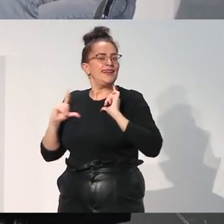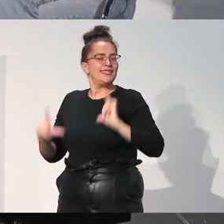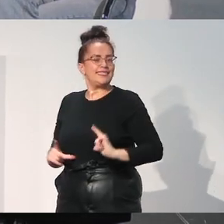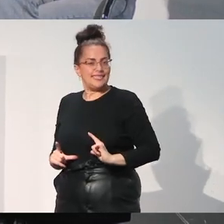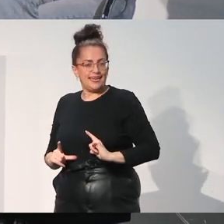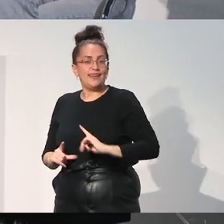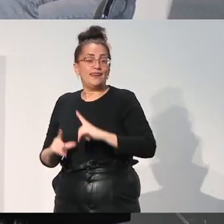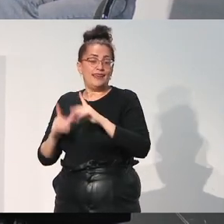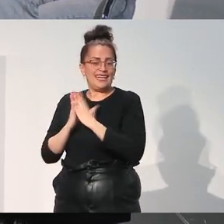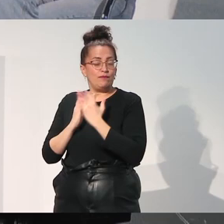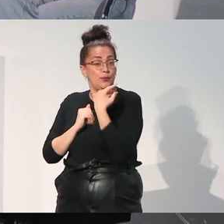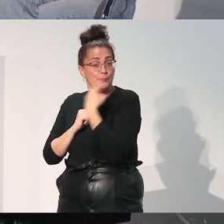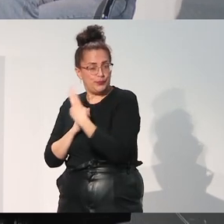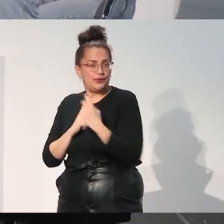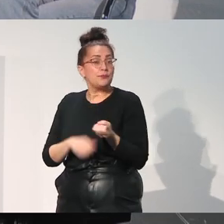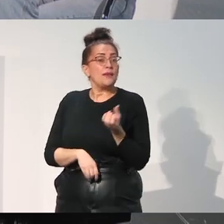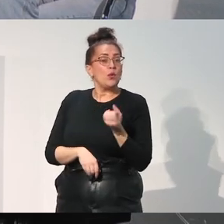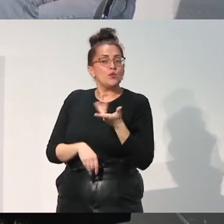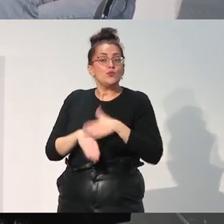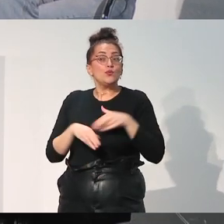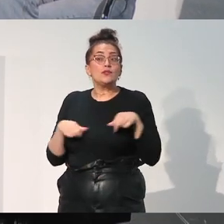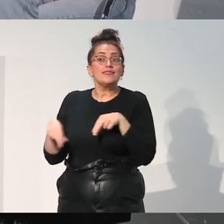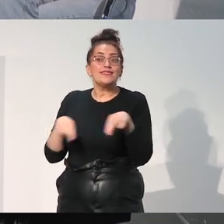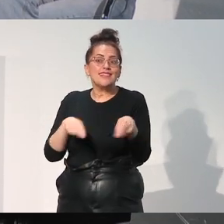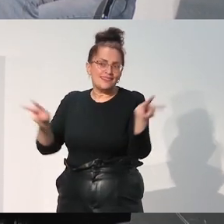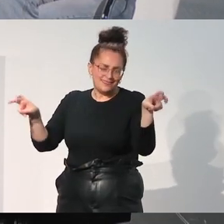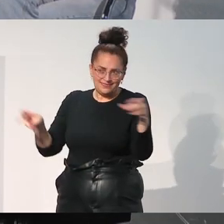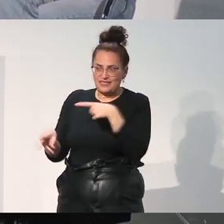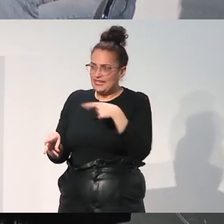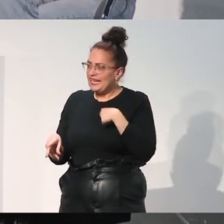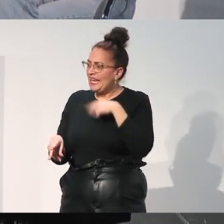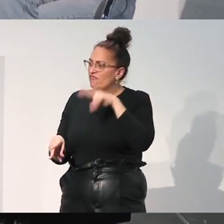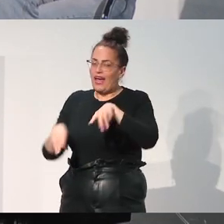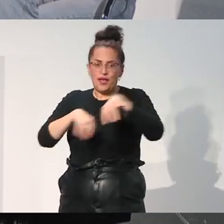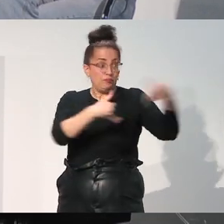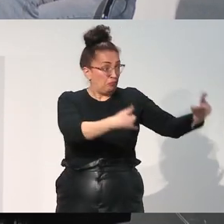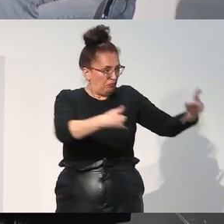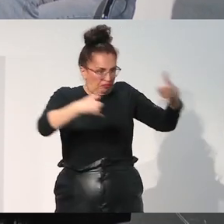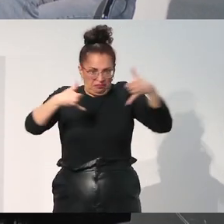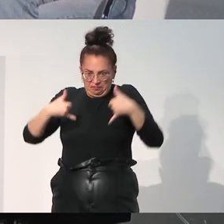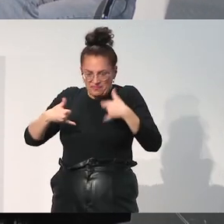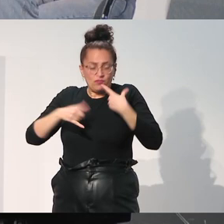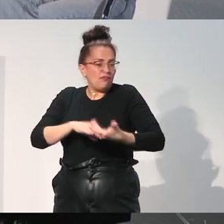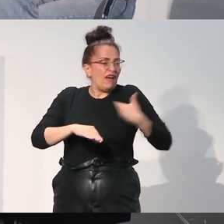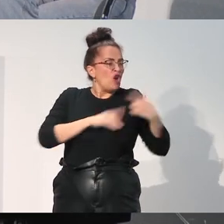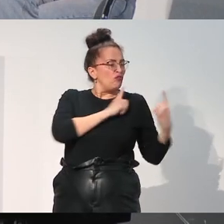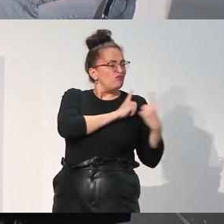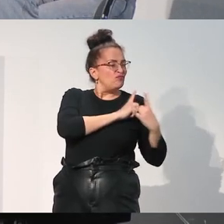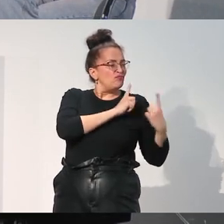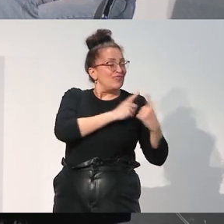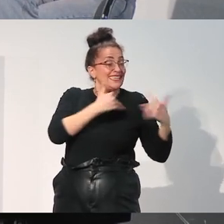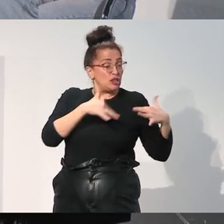scène. J'imagine, vous avez fait des rencontres avant d'obtenir ce prix, et vous en avez fait d'autres après l'avoir